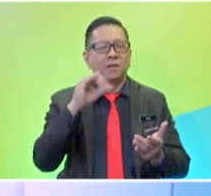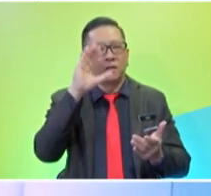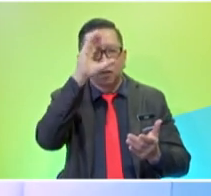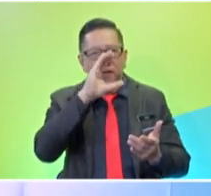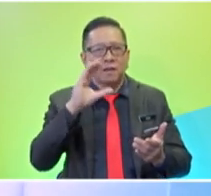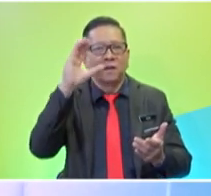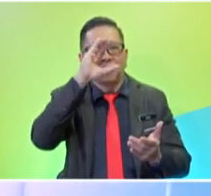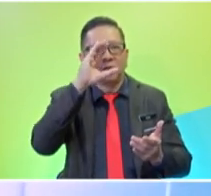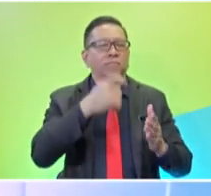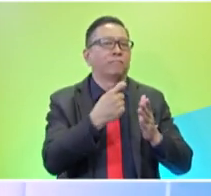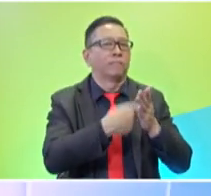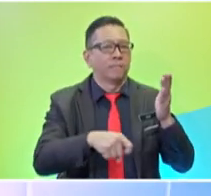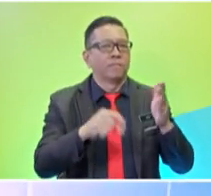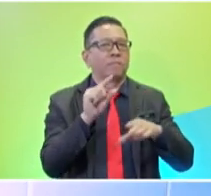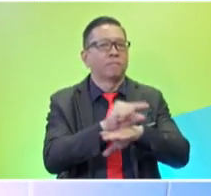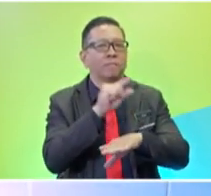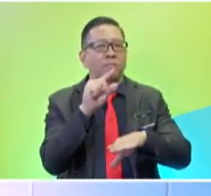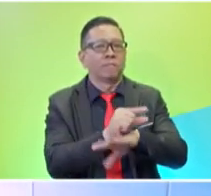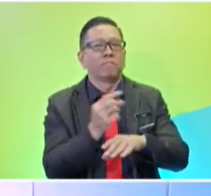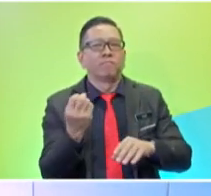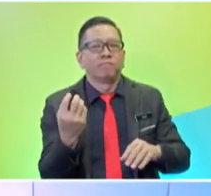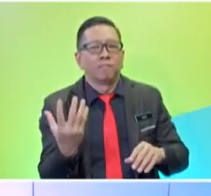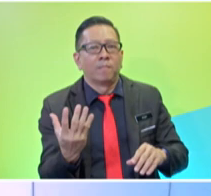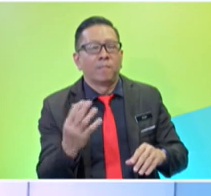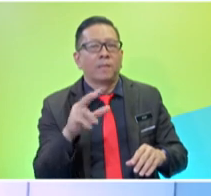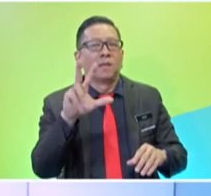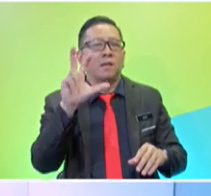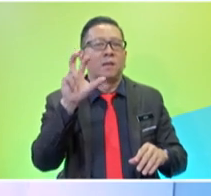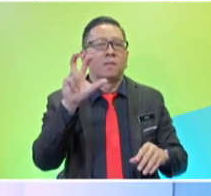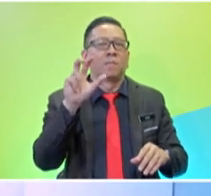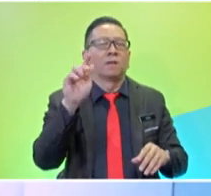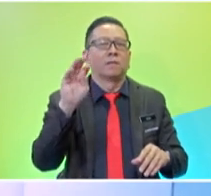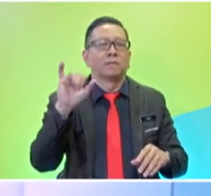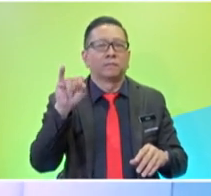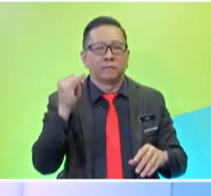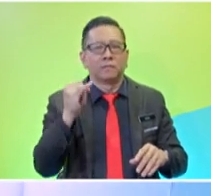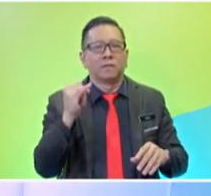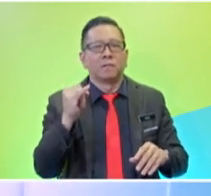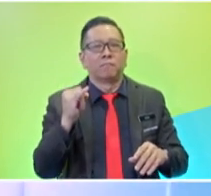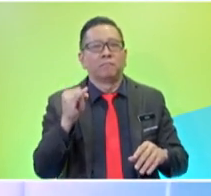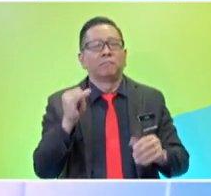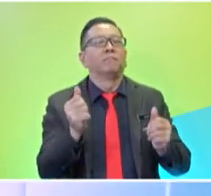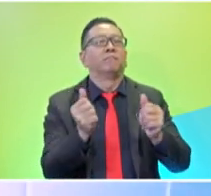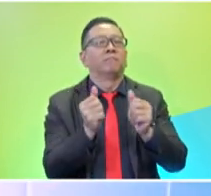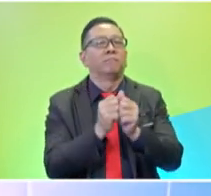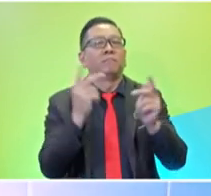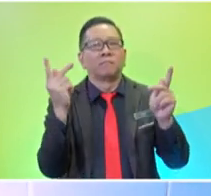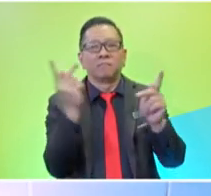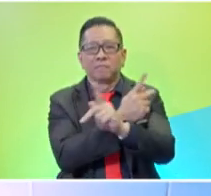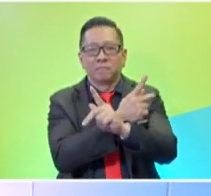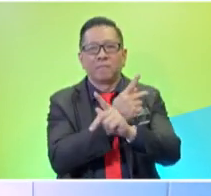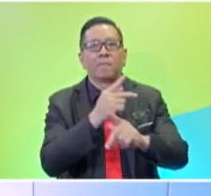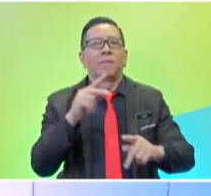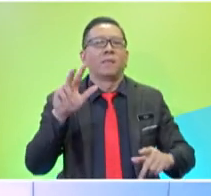kos untuk penggunaan energi sebanyak 30 kilo watt per jam maka kita hanya perlu daratan 30